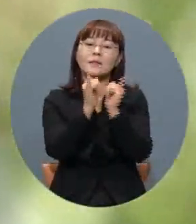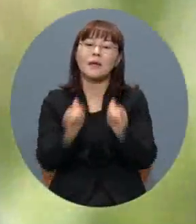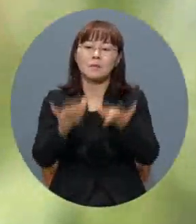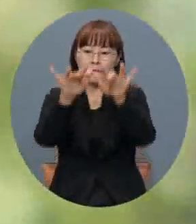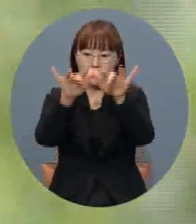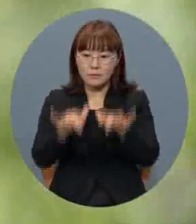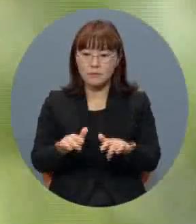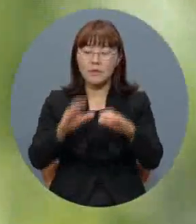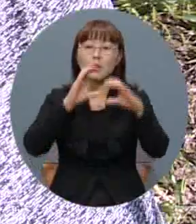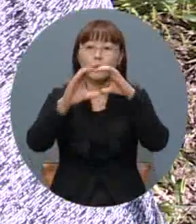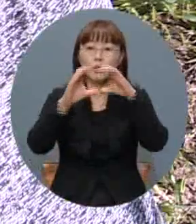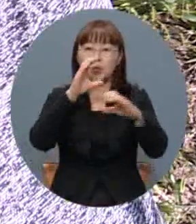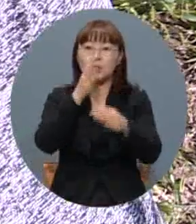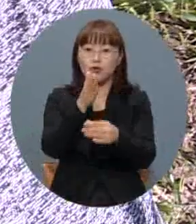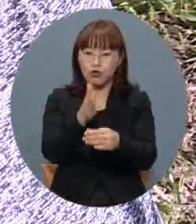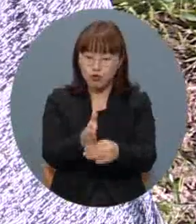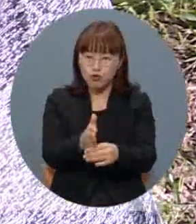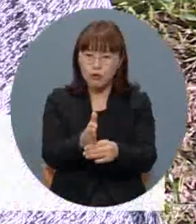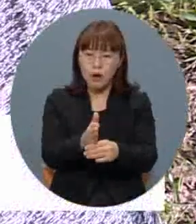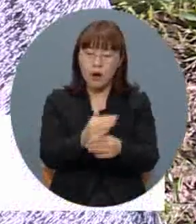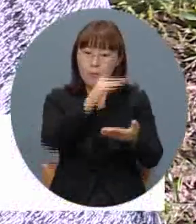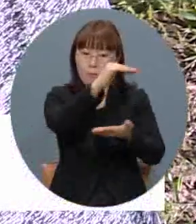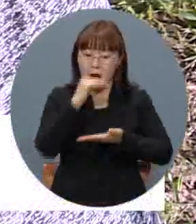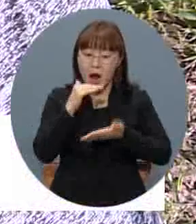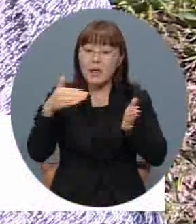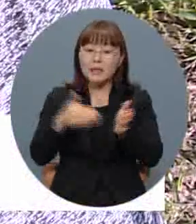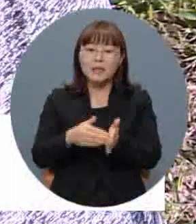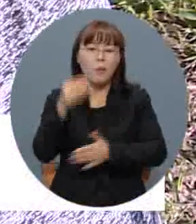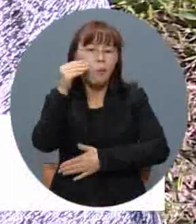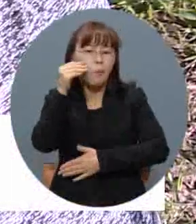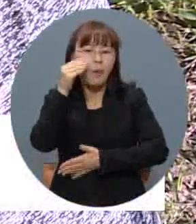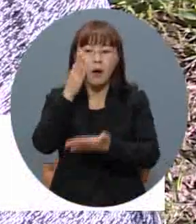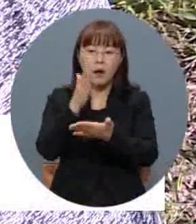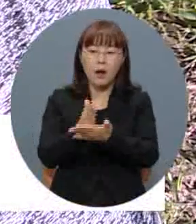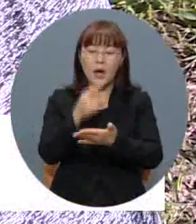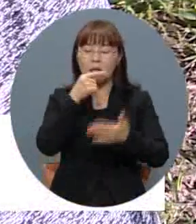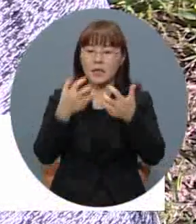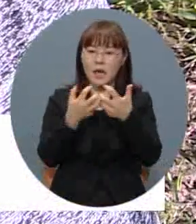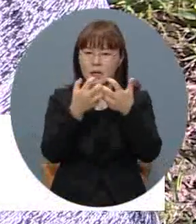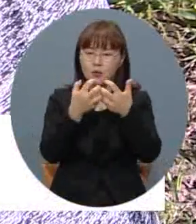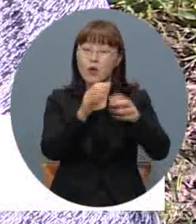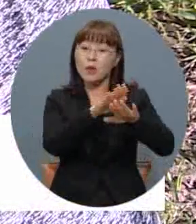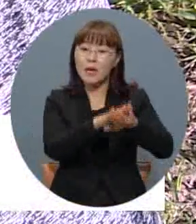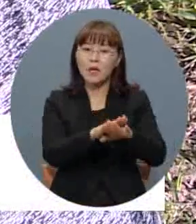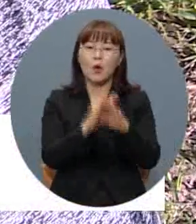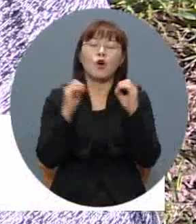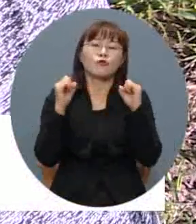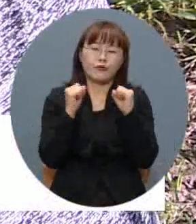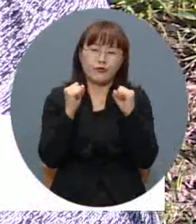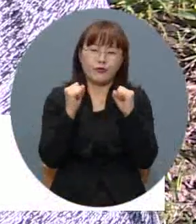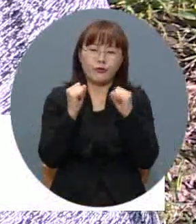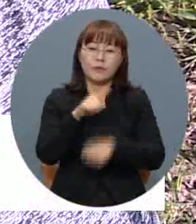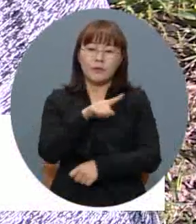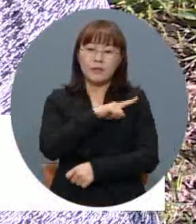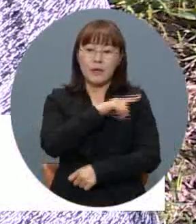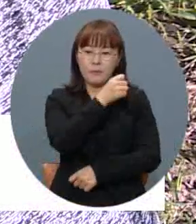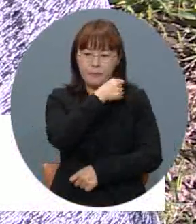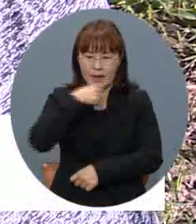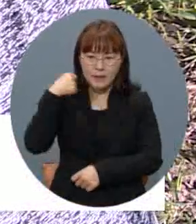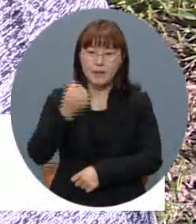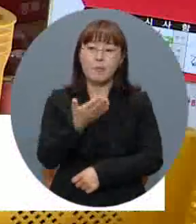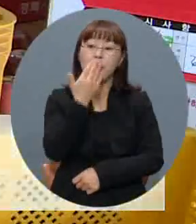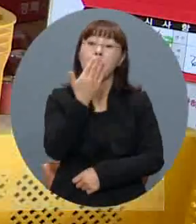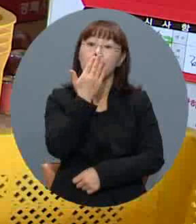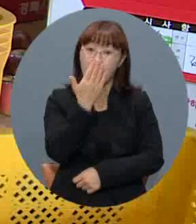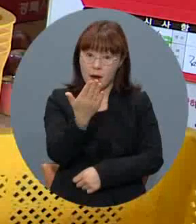채팅으로 소통합니다. 받으시자마자 후숙하지 마시고요. 냉장고에 넣어서 시원하게 드시면 가장 맛있게 드실 수가